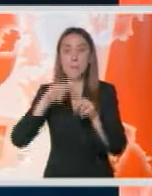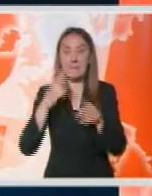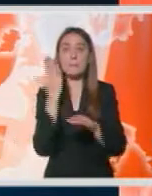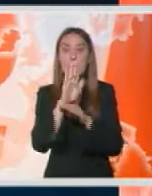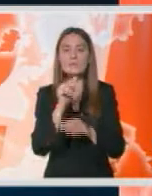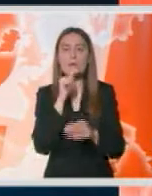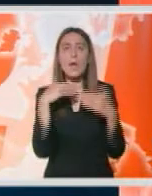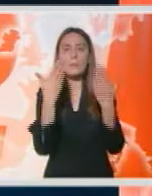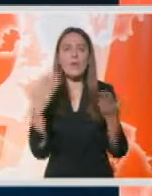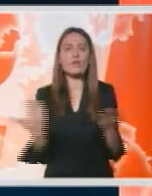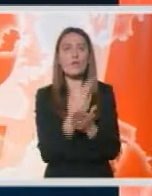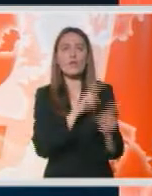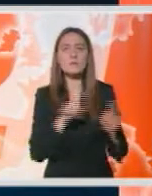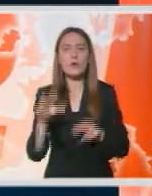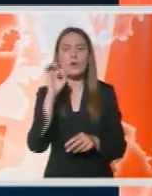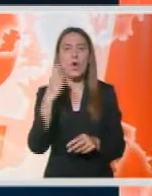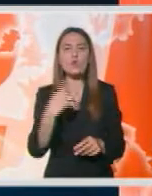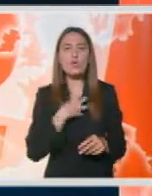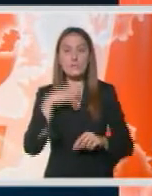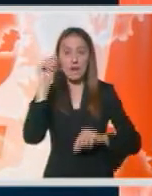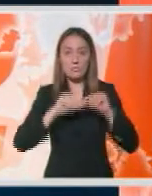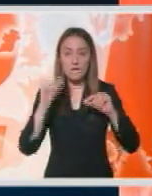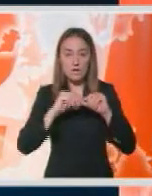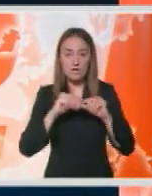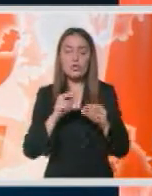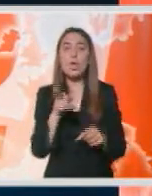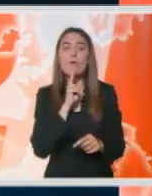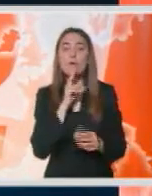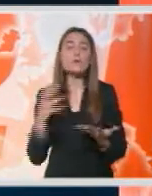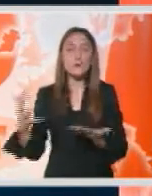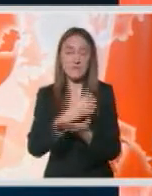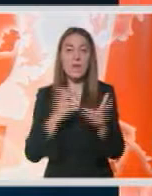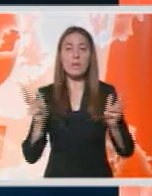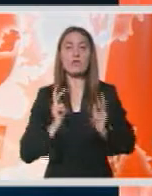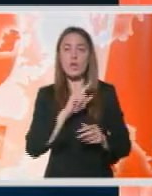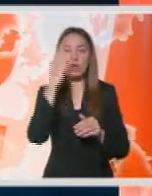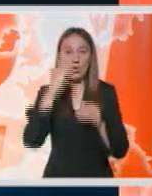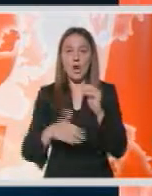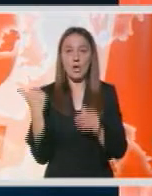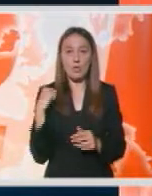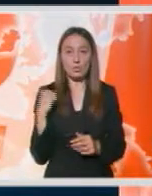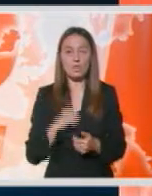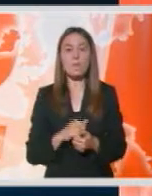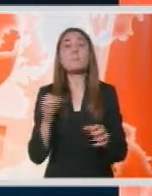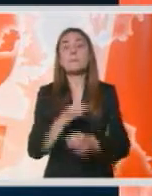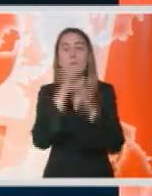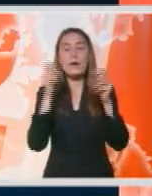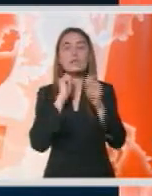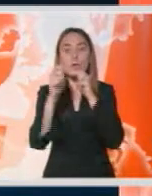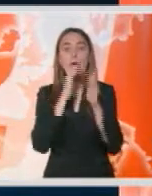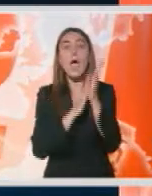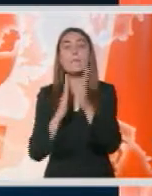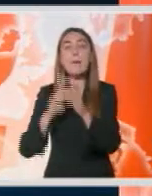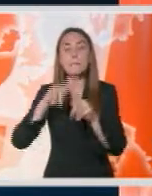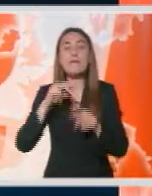predstavio i predlog novog zakona o socijalnoj zaštiti, čije se usvajanje očekuje do kraja godine. Zvanični razgovor MMF-a